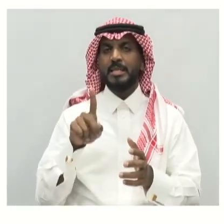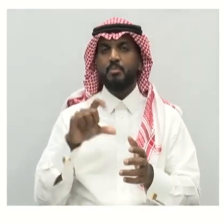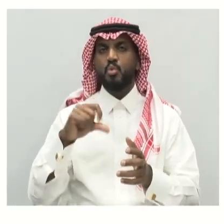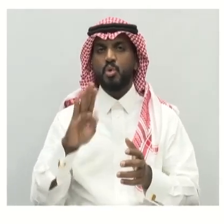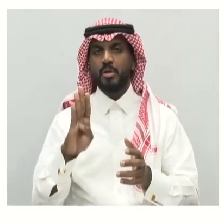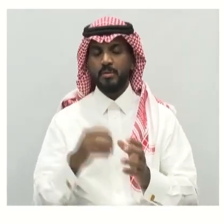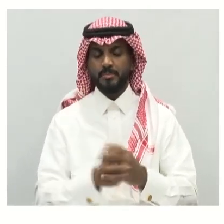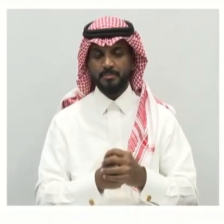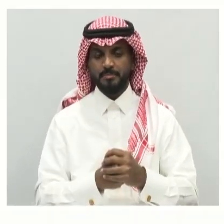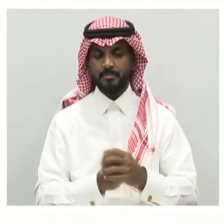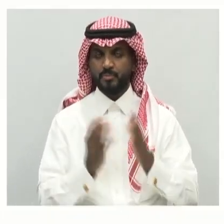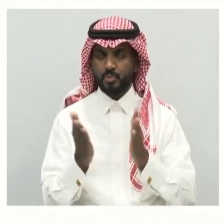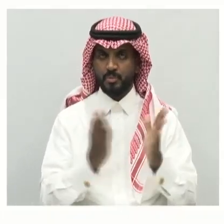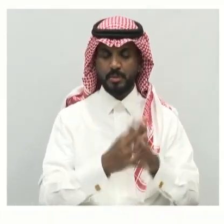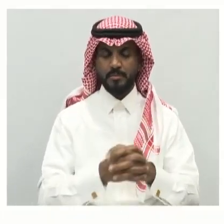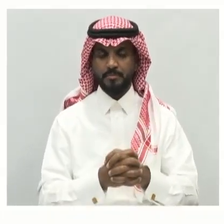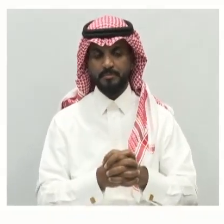احسنتم نكمل